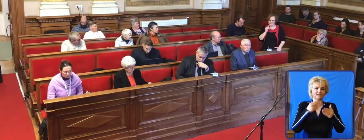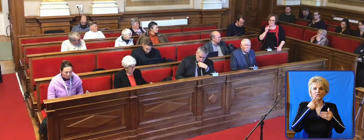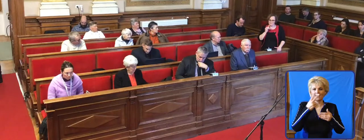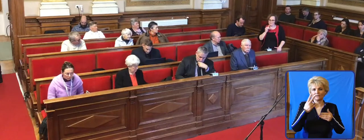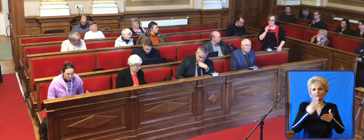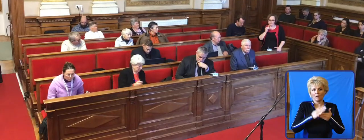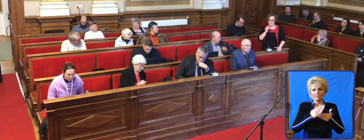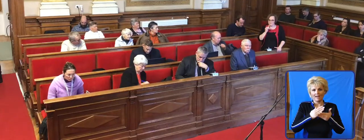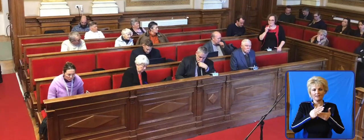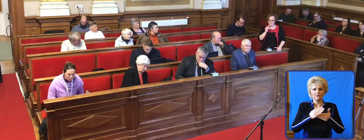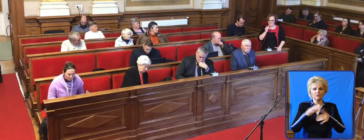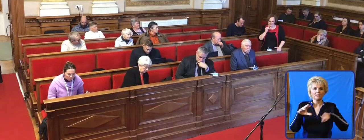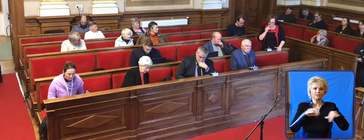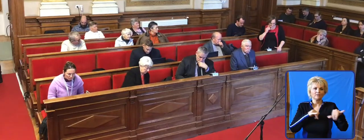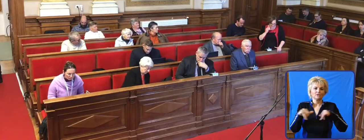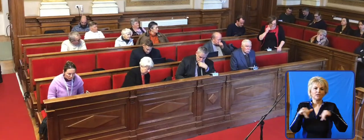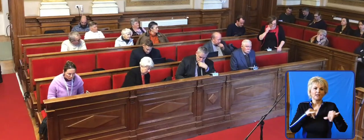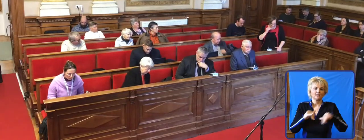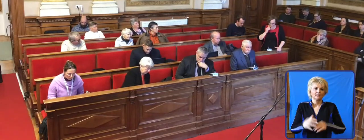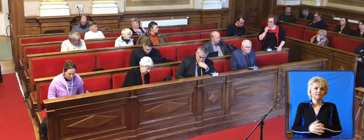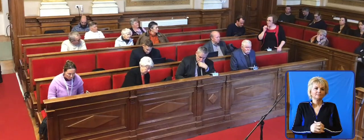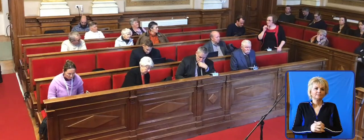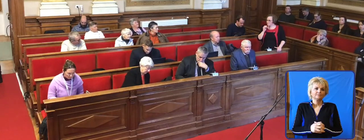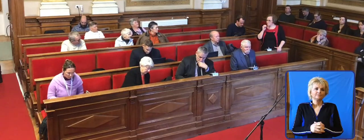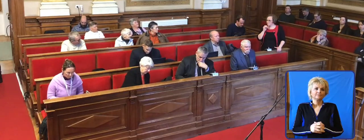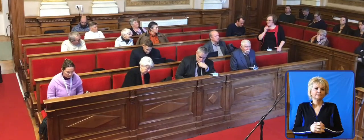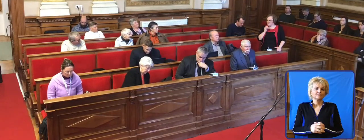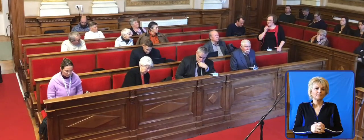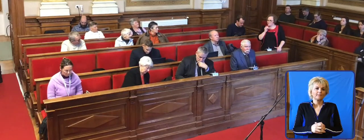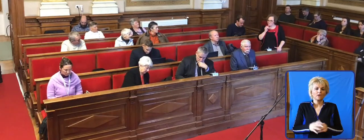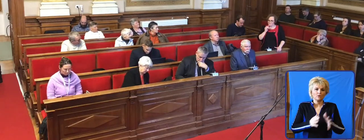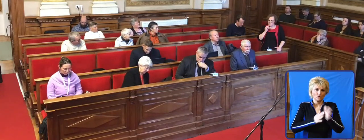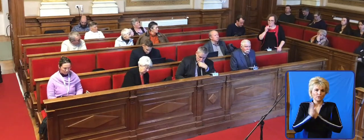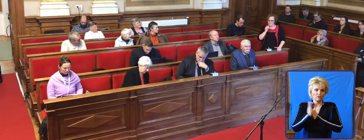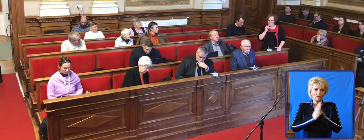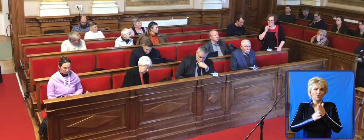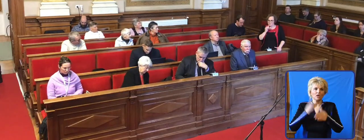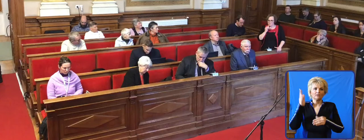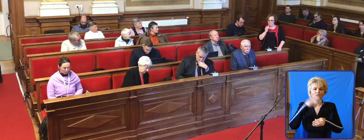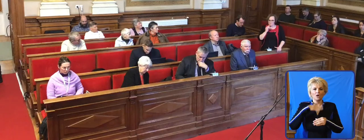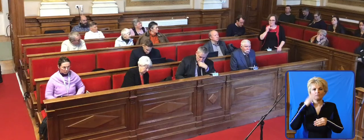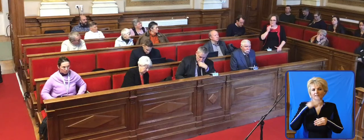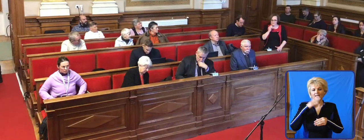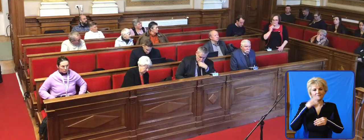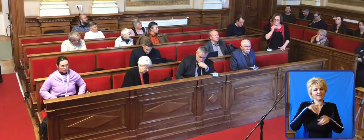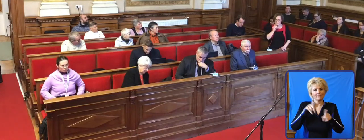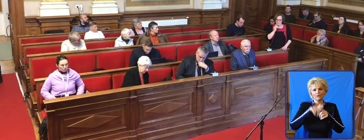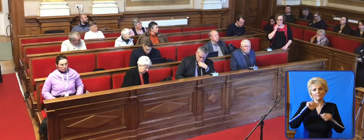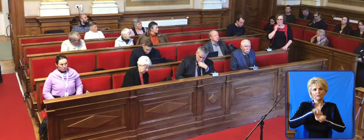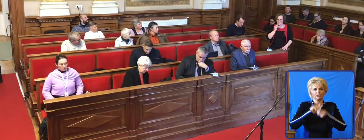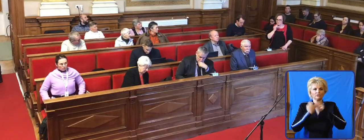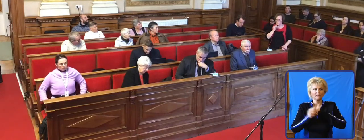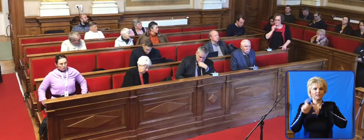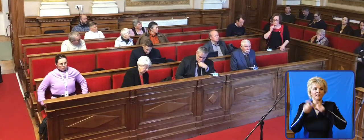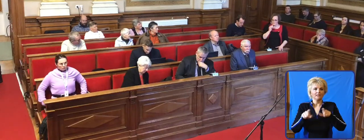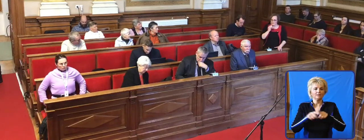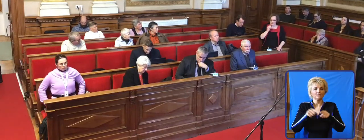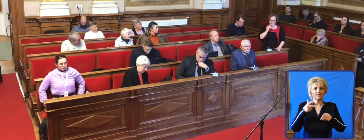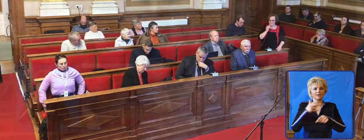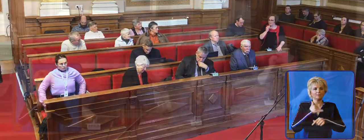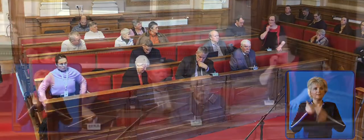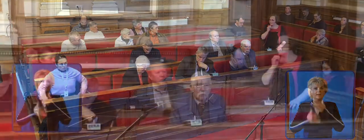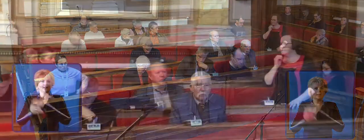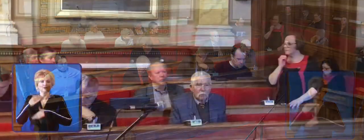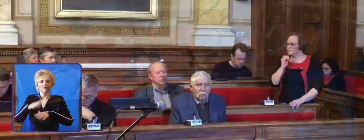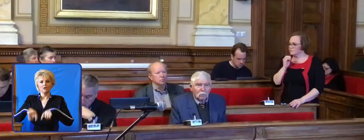már Hódmezővásárhelynek. Annak azért örülök, hogy a Fidesz részéről nem olyan módosító érkezik, mint mondjuk 3 évvel ezelőtt, hogy